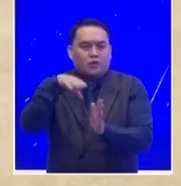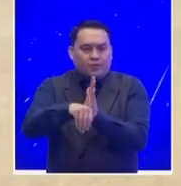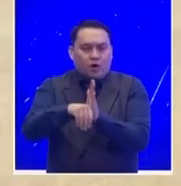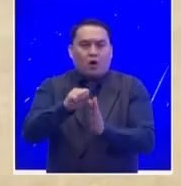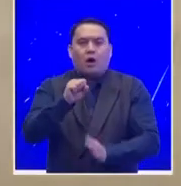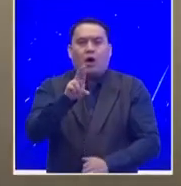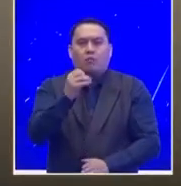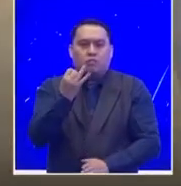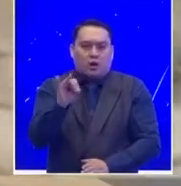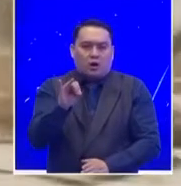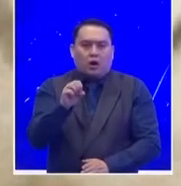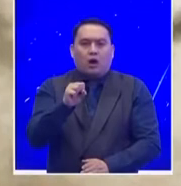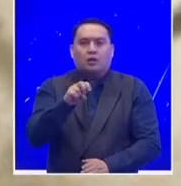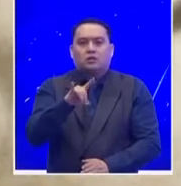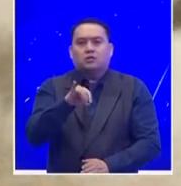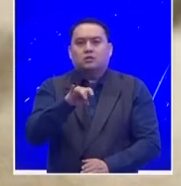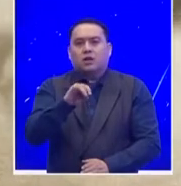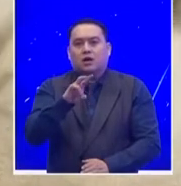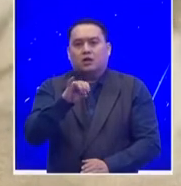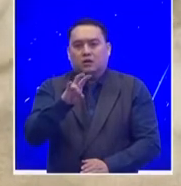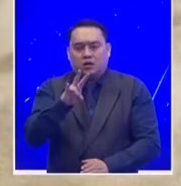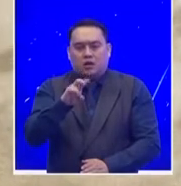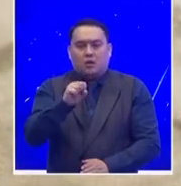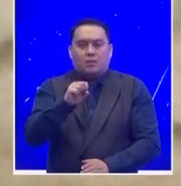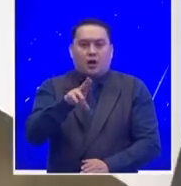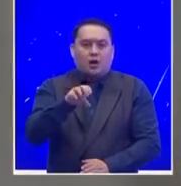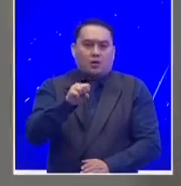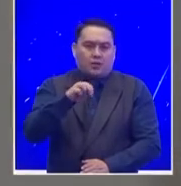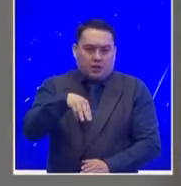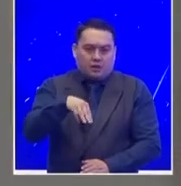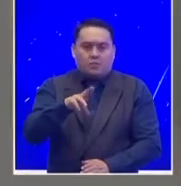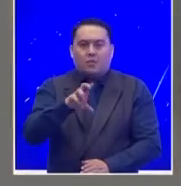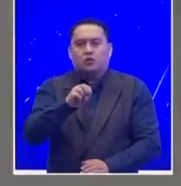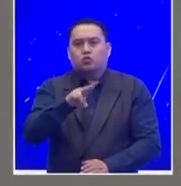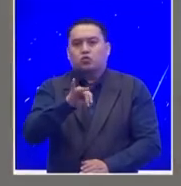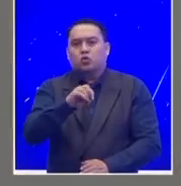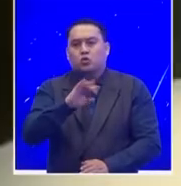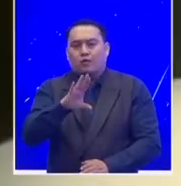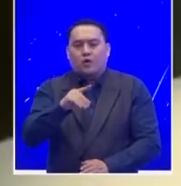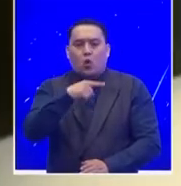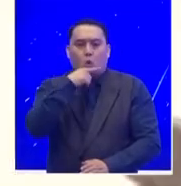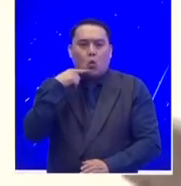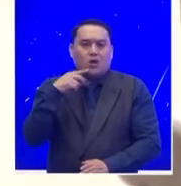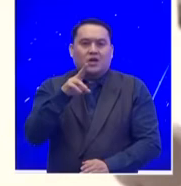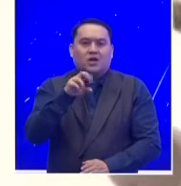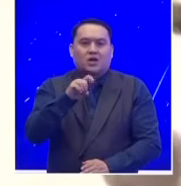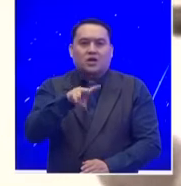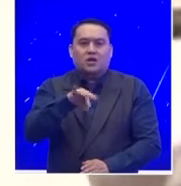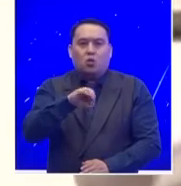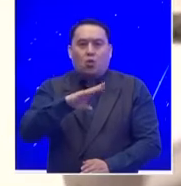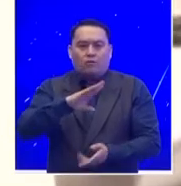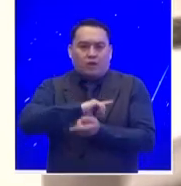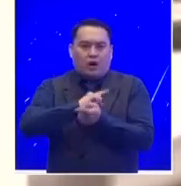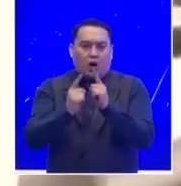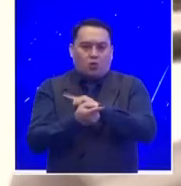Абай Құнанбайұлы, Ыбырай Алтынсарин, Ахмет Байтұрсынұлы. Көрнекті тұлғалардың әрқайсысы орыс жазушысы Иван Крылов шығармаларын